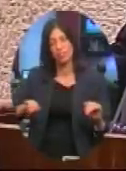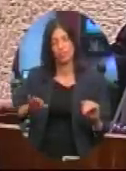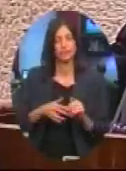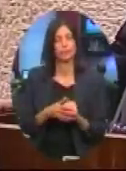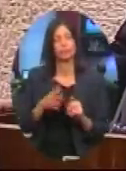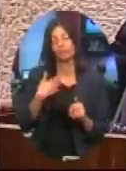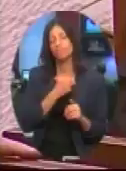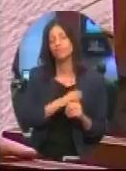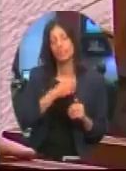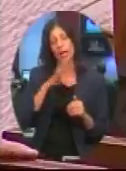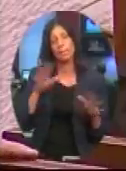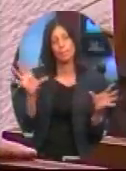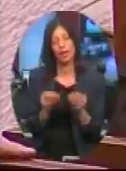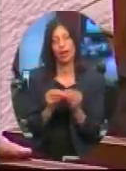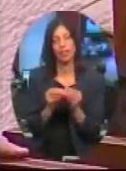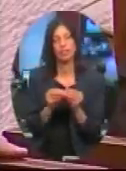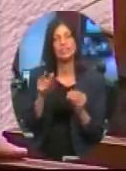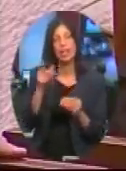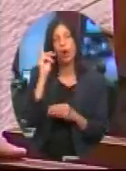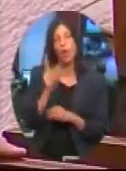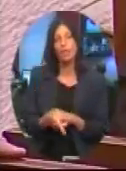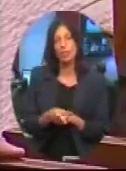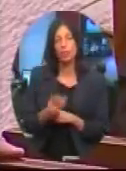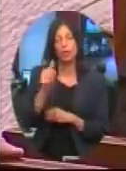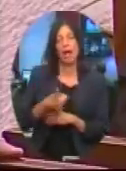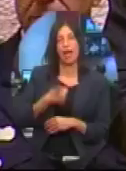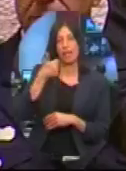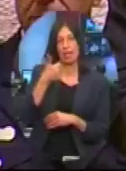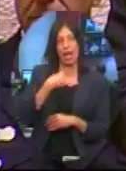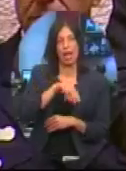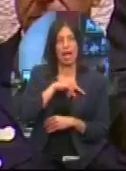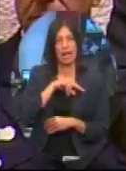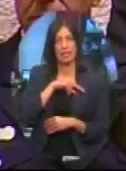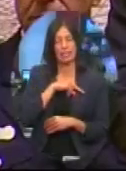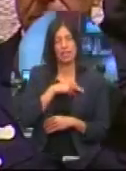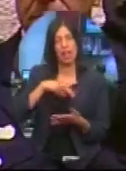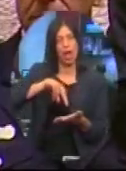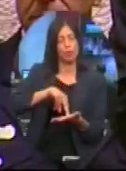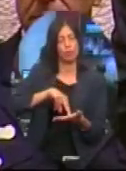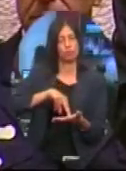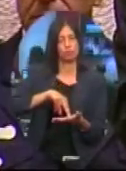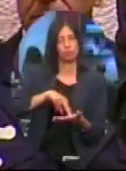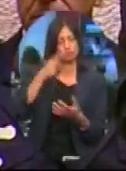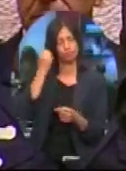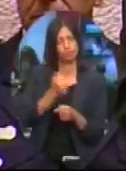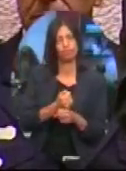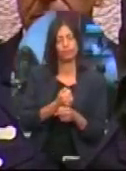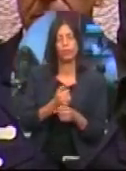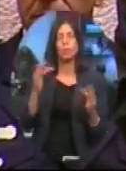ולצערי גם ביחד. זוהי חובתנו כהנהגה אחראית לעמוד איתן נוכח